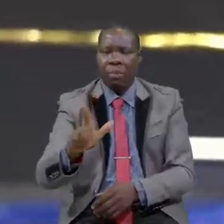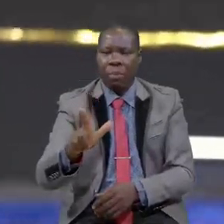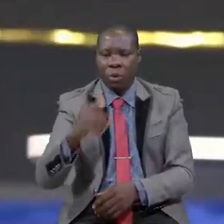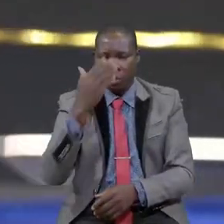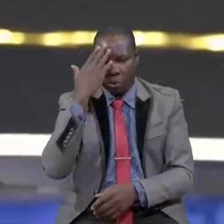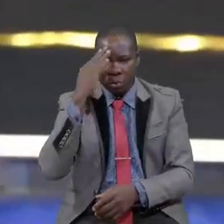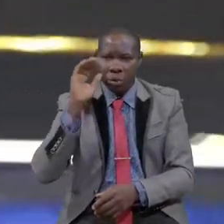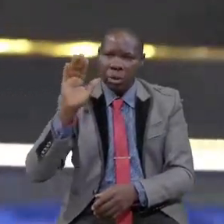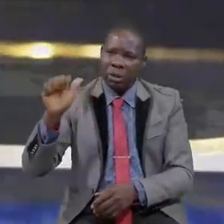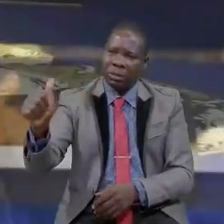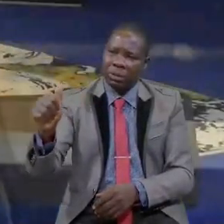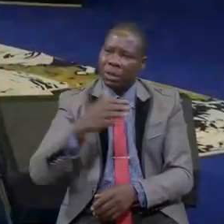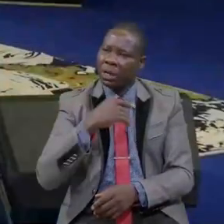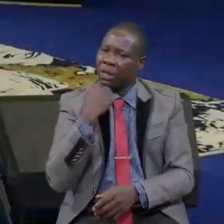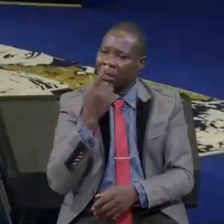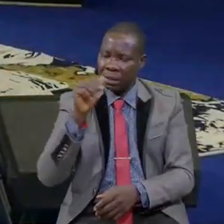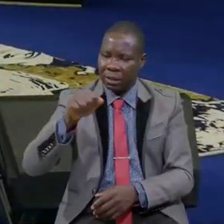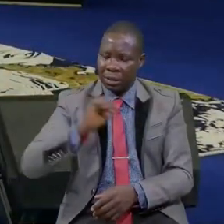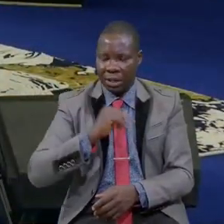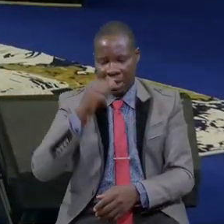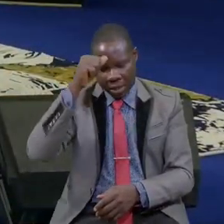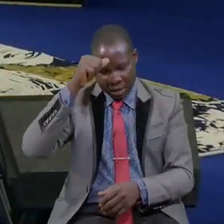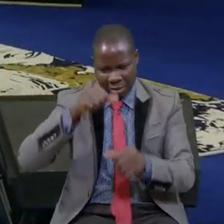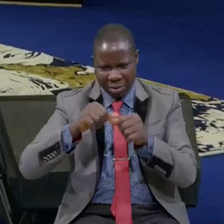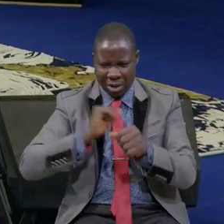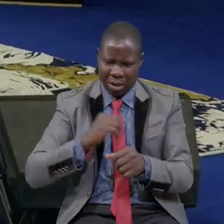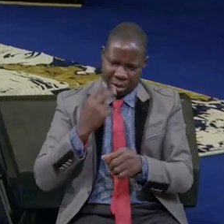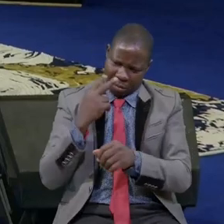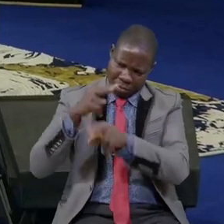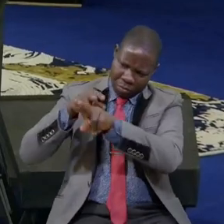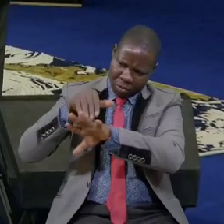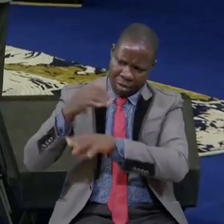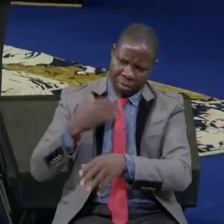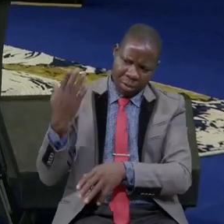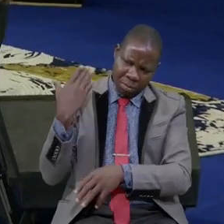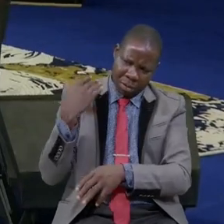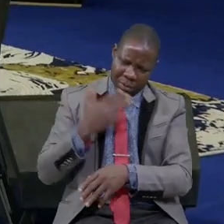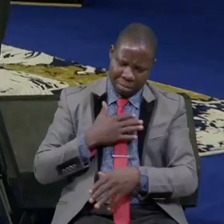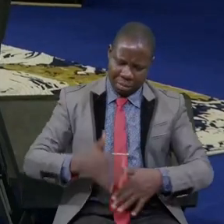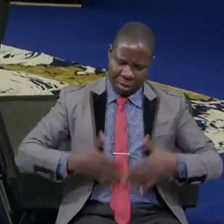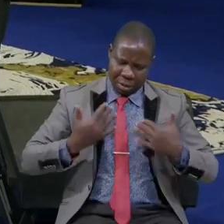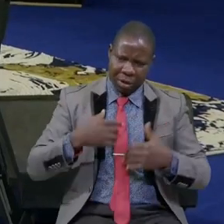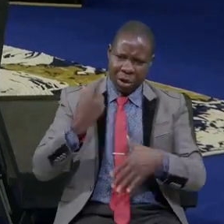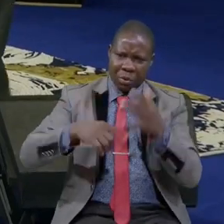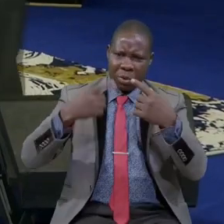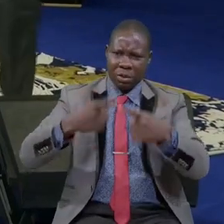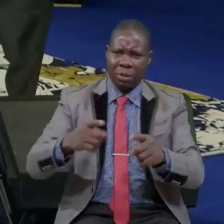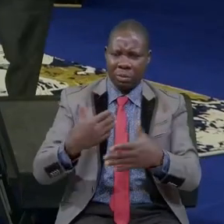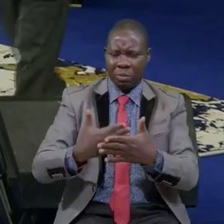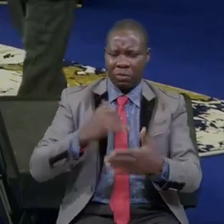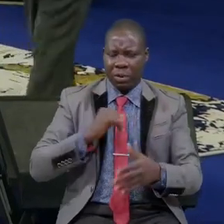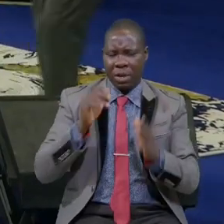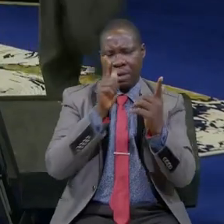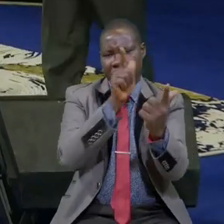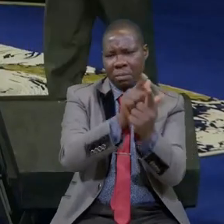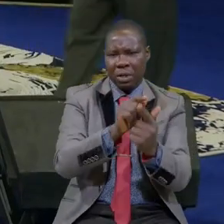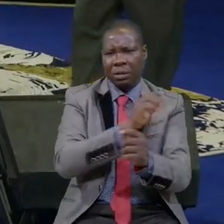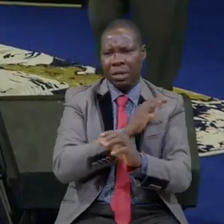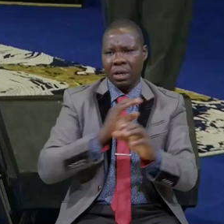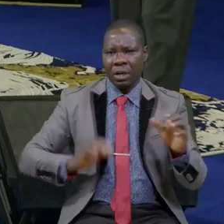s'est identifié. Il dit, je me rappelle, oh, je regarde mon passé, je regarde ma vie et je regarde ce qui est arrivé avant que je ne rencontre